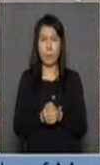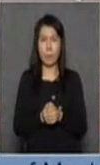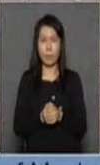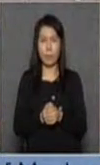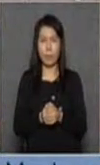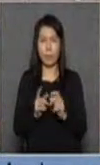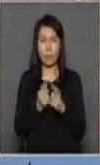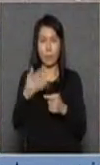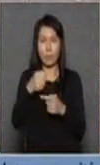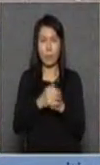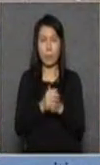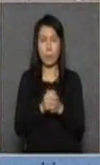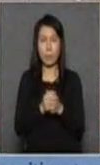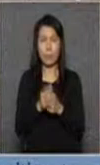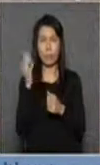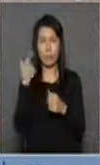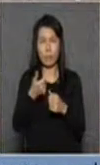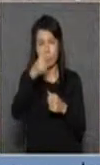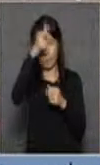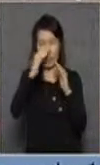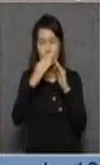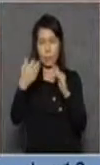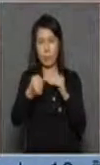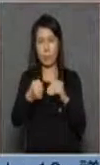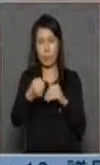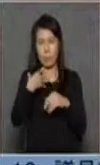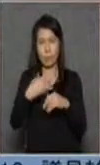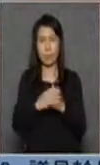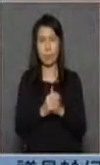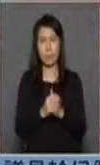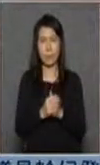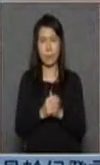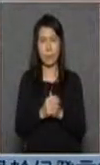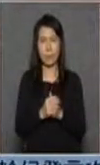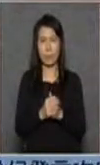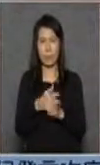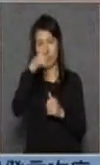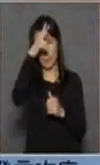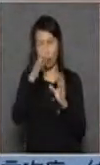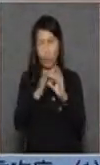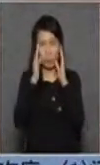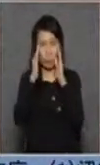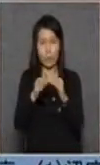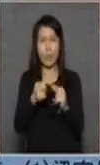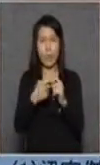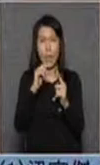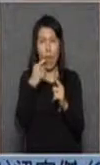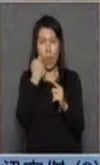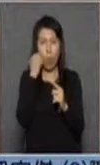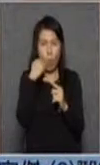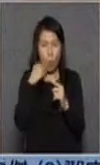代理主席，我哋聽到局長咧，頭先就話政府咧非常關注人口老齡